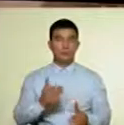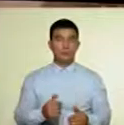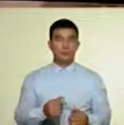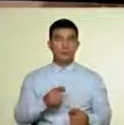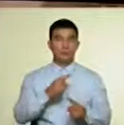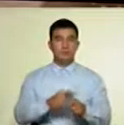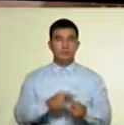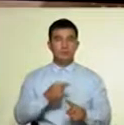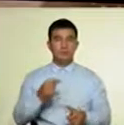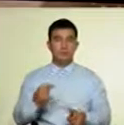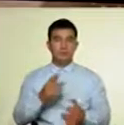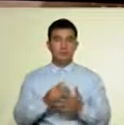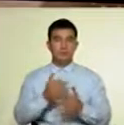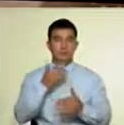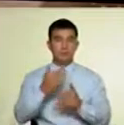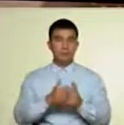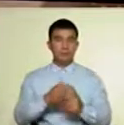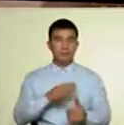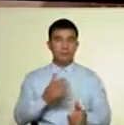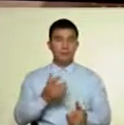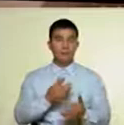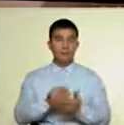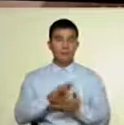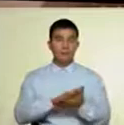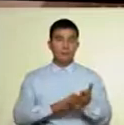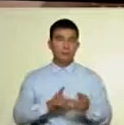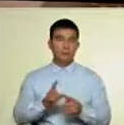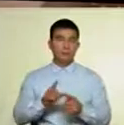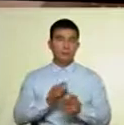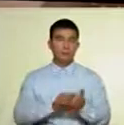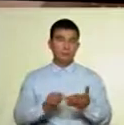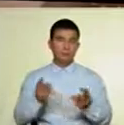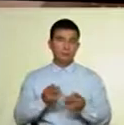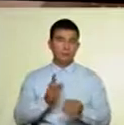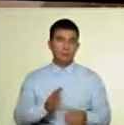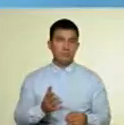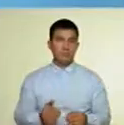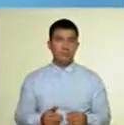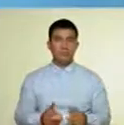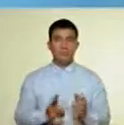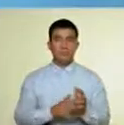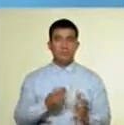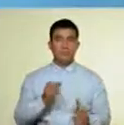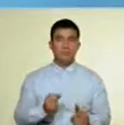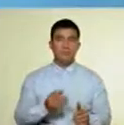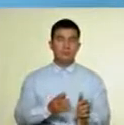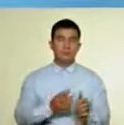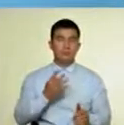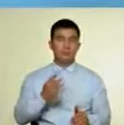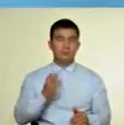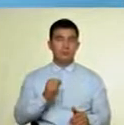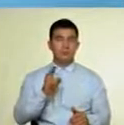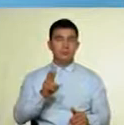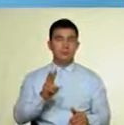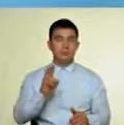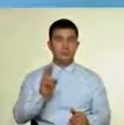plus bilan minus ishora kelgandan keyin buni davomini ham yozib qo'yishimiz kerak bo'ladi. 8a plus 4a